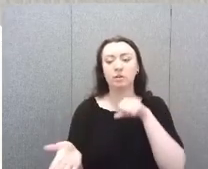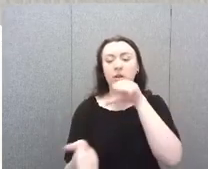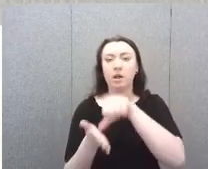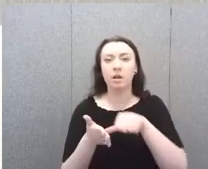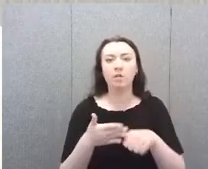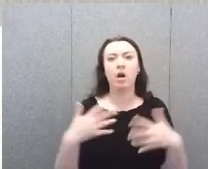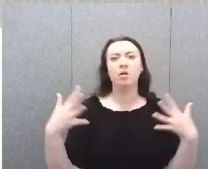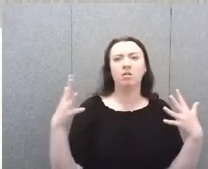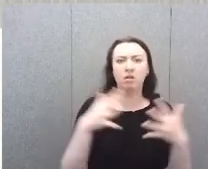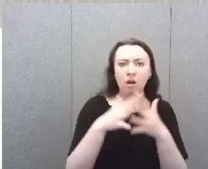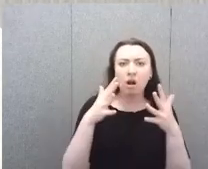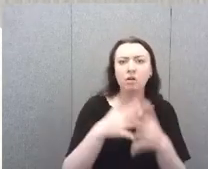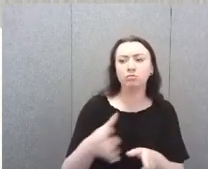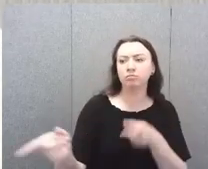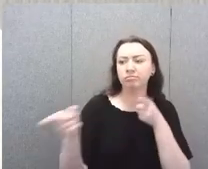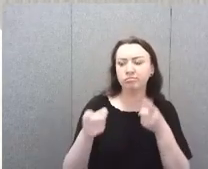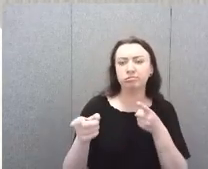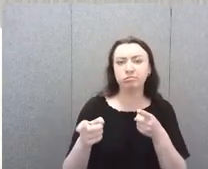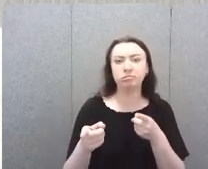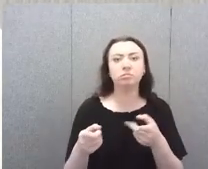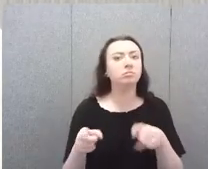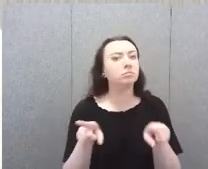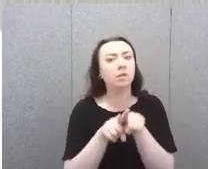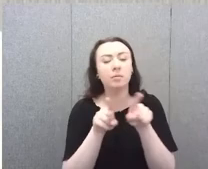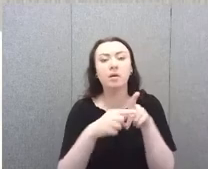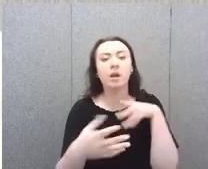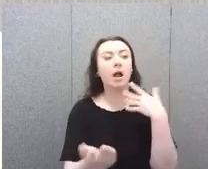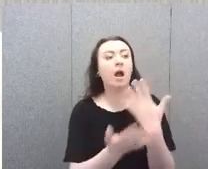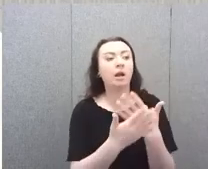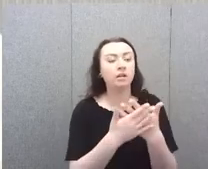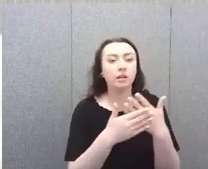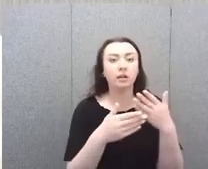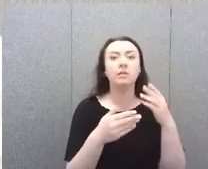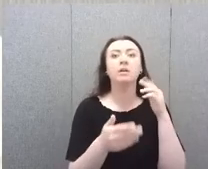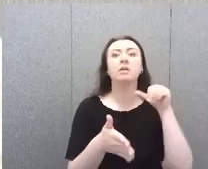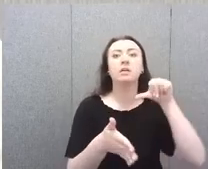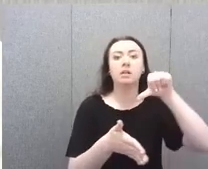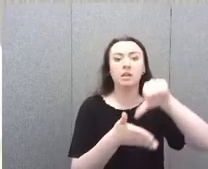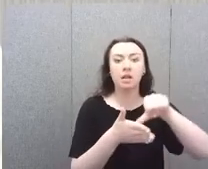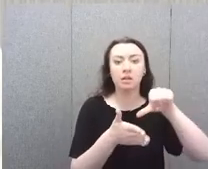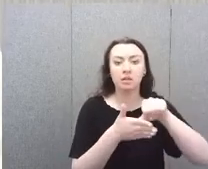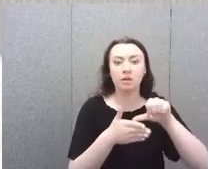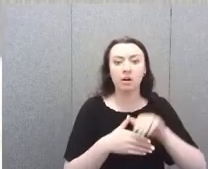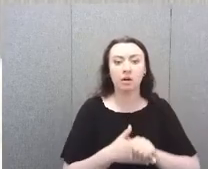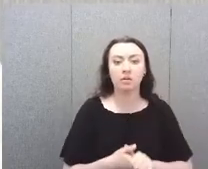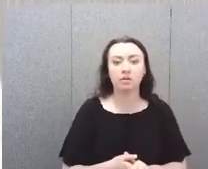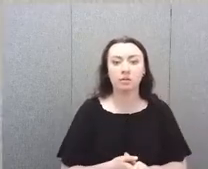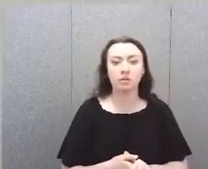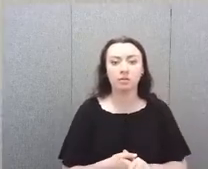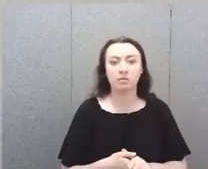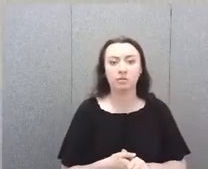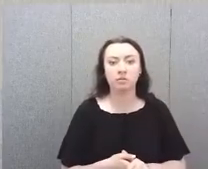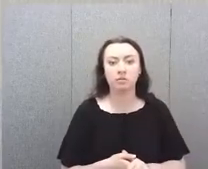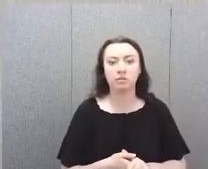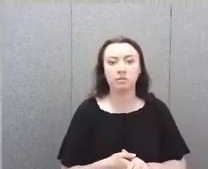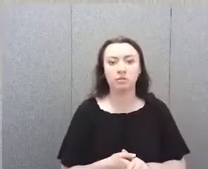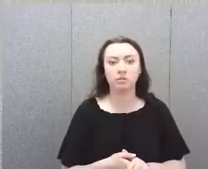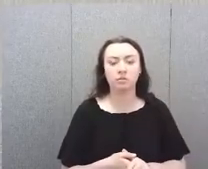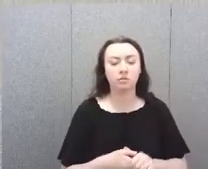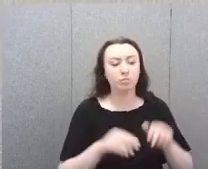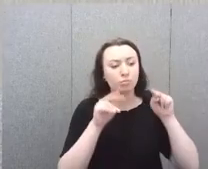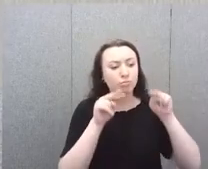Они сегодня не только участвуют в битвах с оружием в руке, они активно участвуют